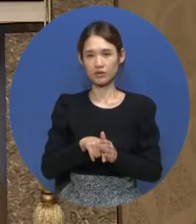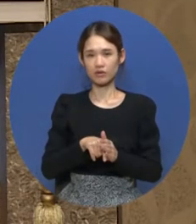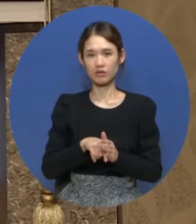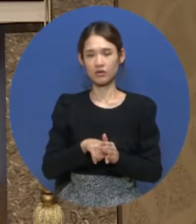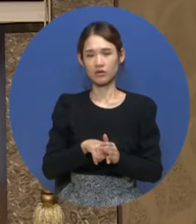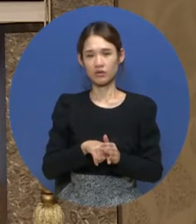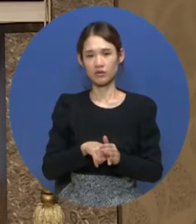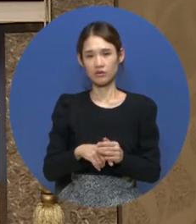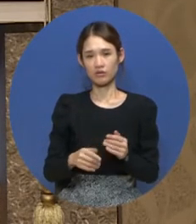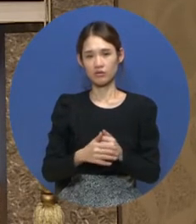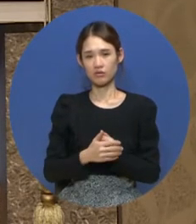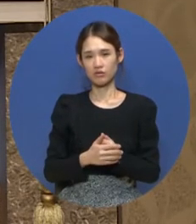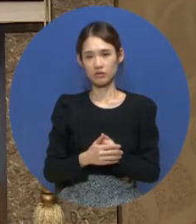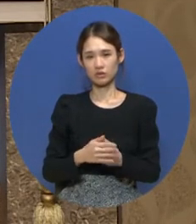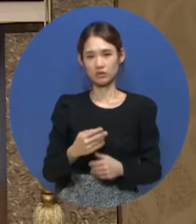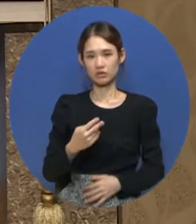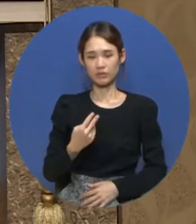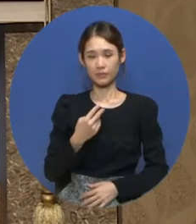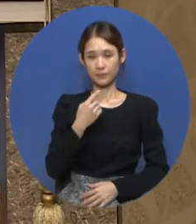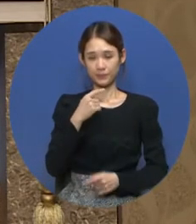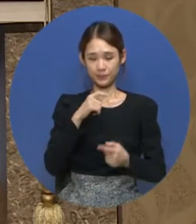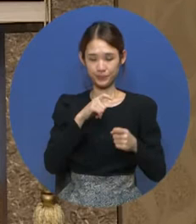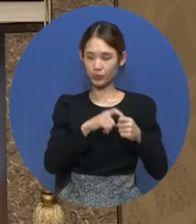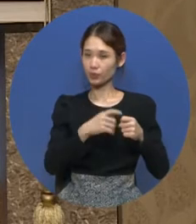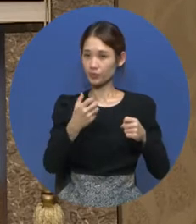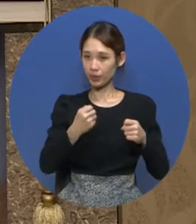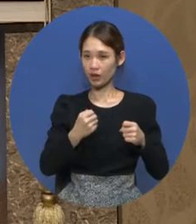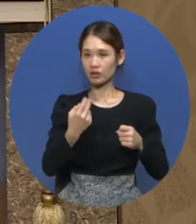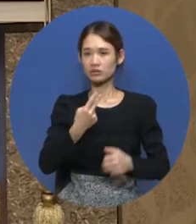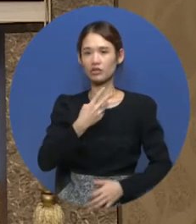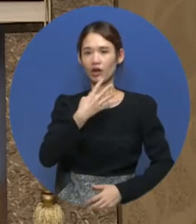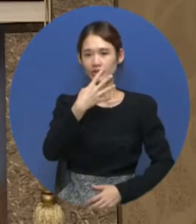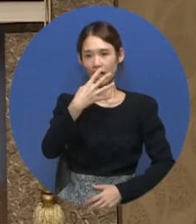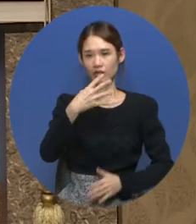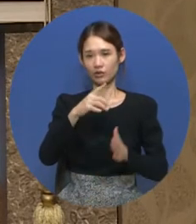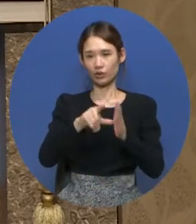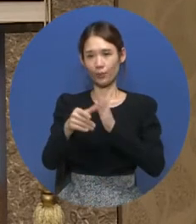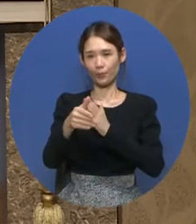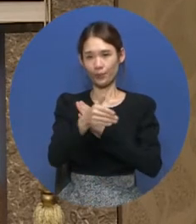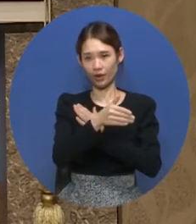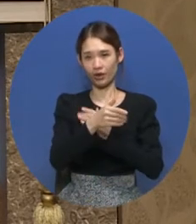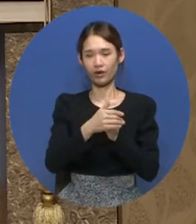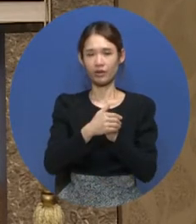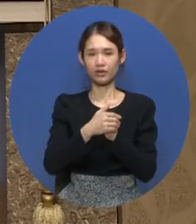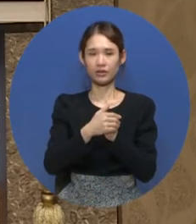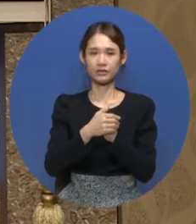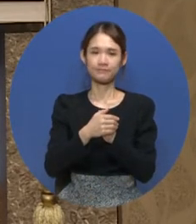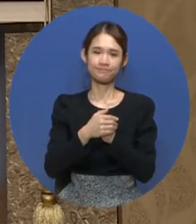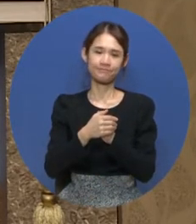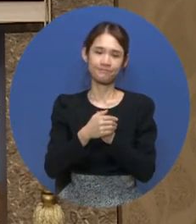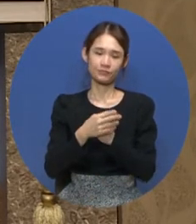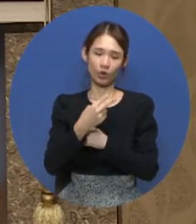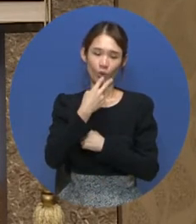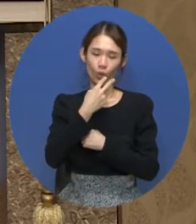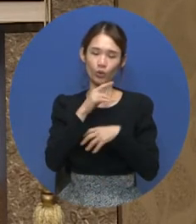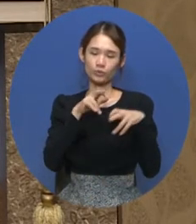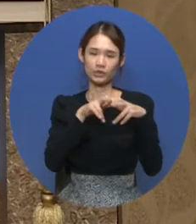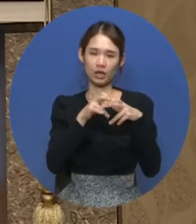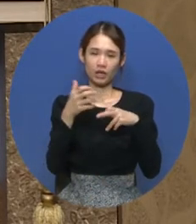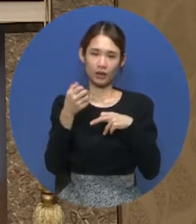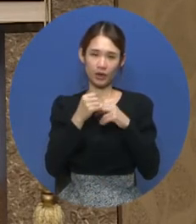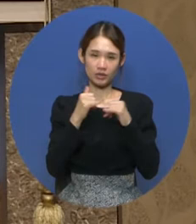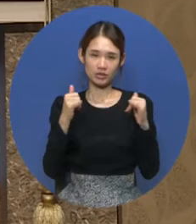어 하기 위해서 저희 2004년도에 4 그 저희 호흡기 장애인 드라고